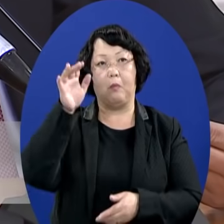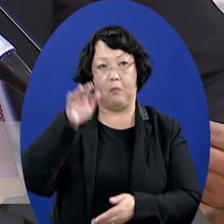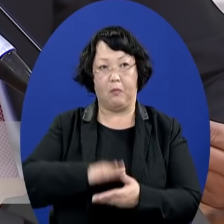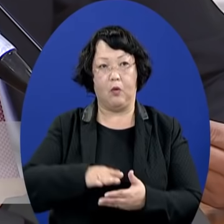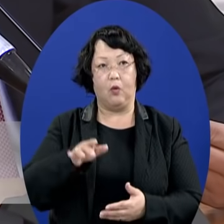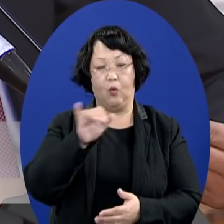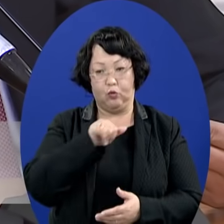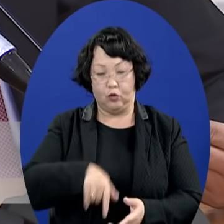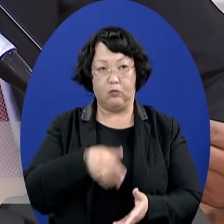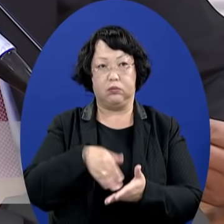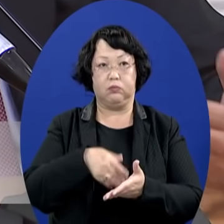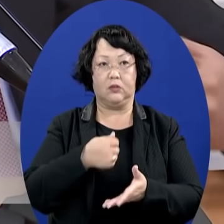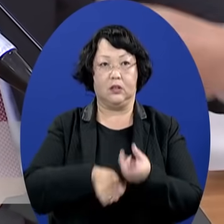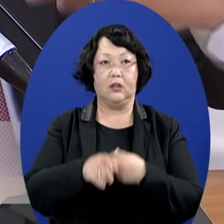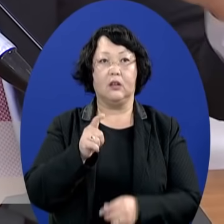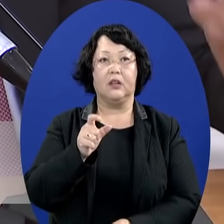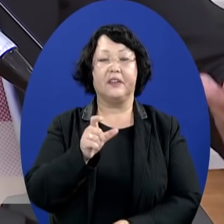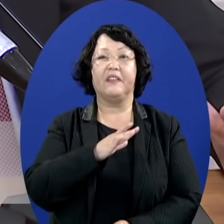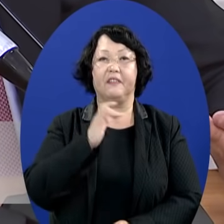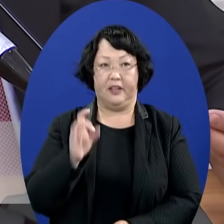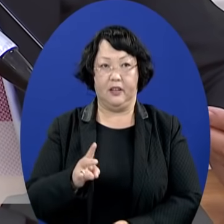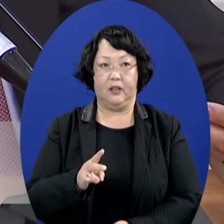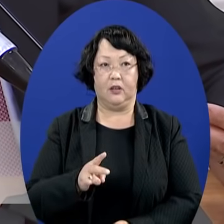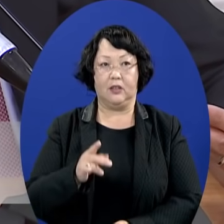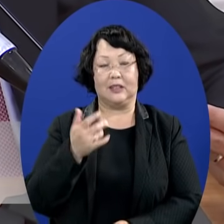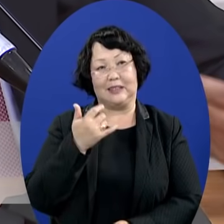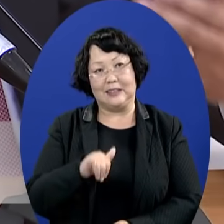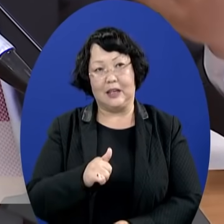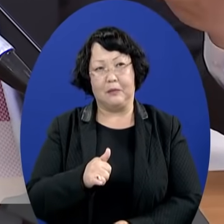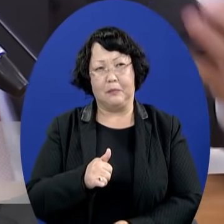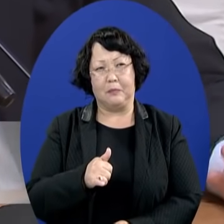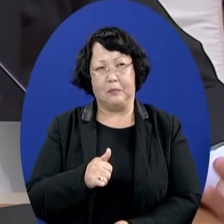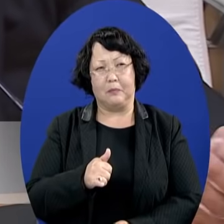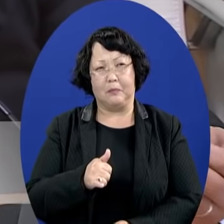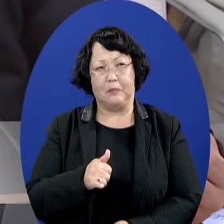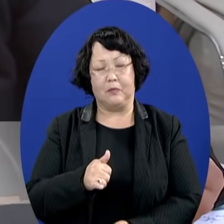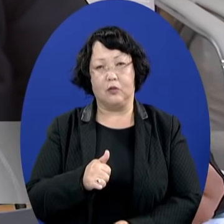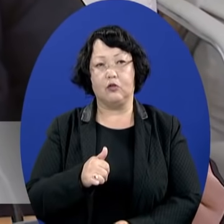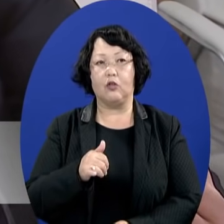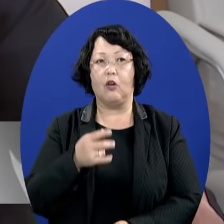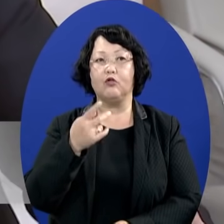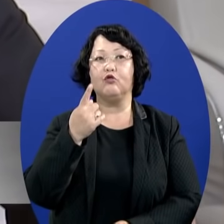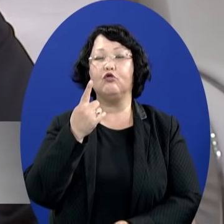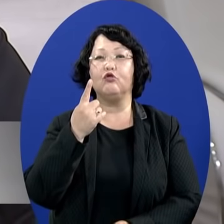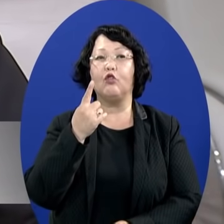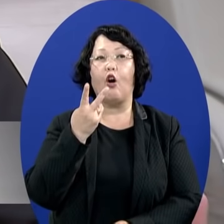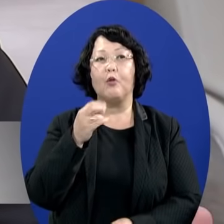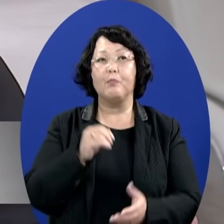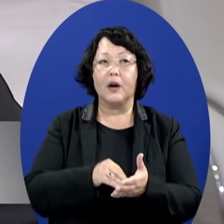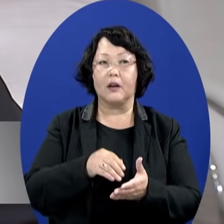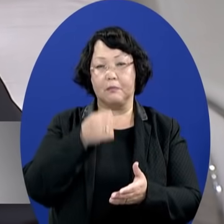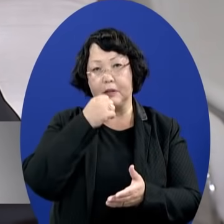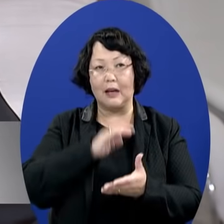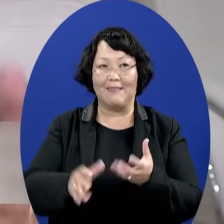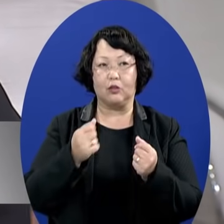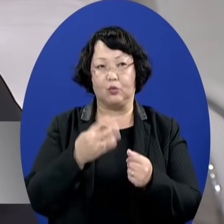байгаа борлуулалтын хэмжээ хэвээ. Хүмүүс одоо ингээд хомсд үүсэндээ зарим газар дээр одоо энгийн үед 20 мянган төгрөг бензин авдаг байсан бол 40-50 мянган, 60 мянган